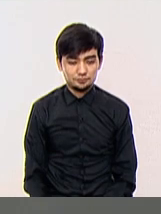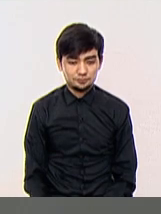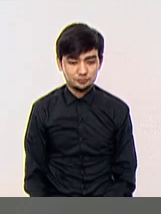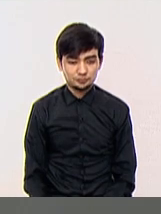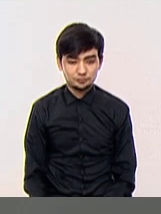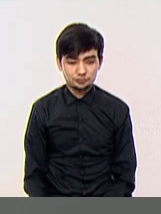султан